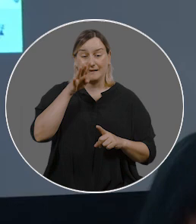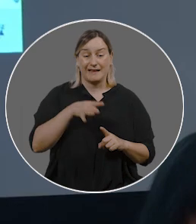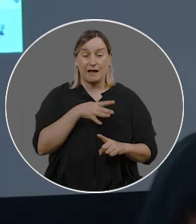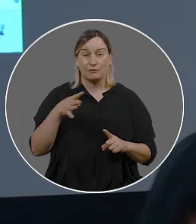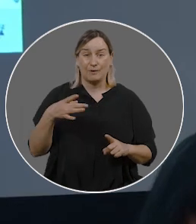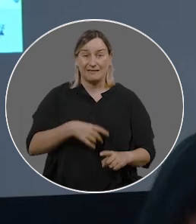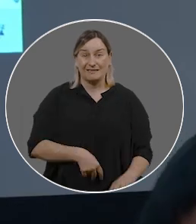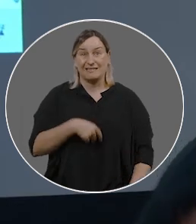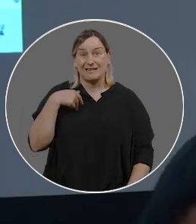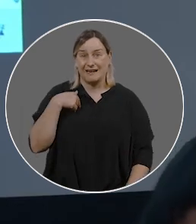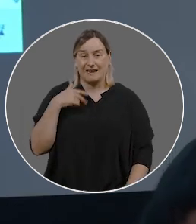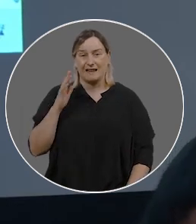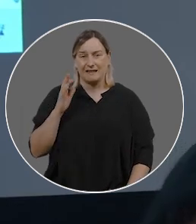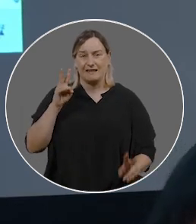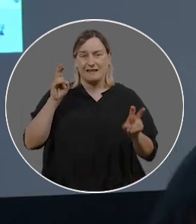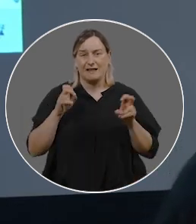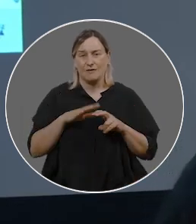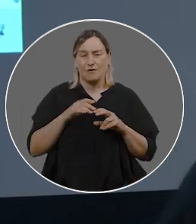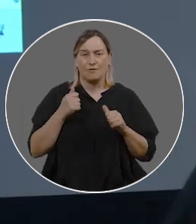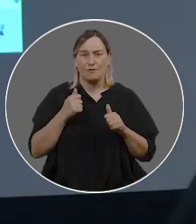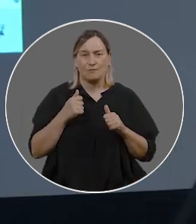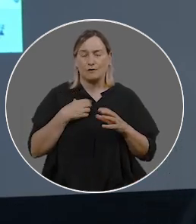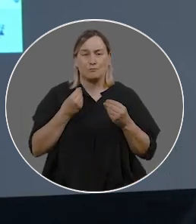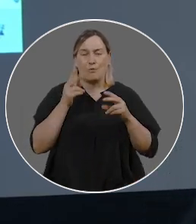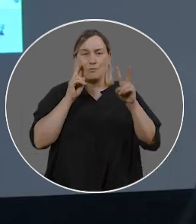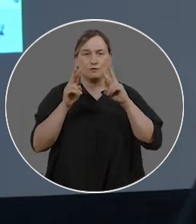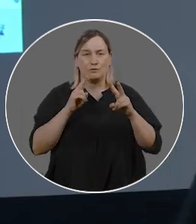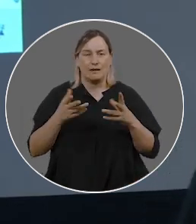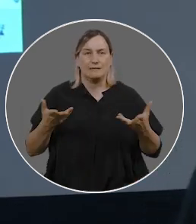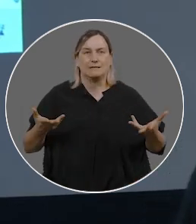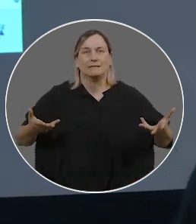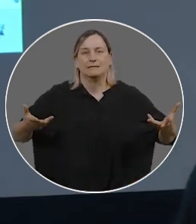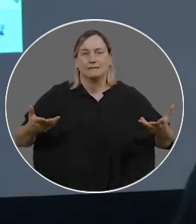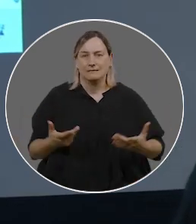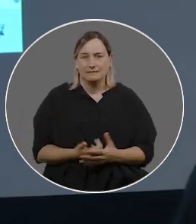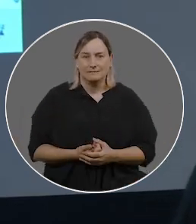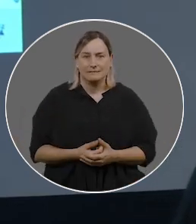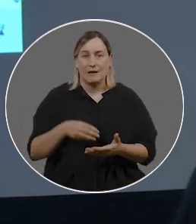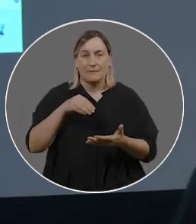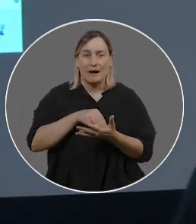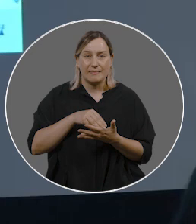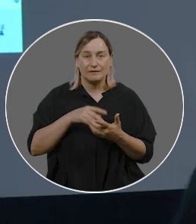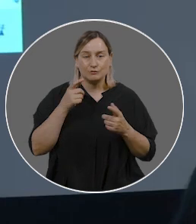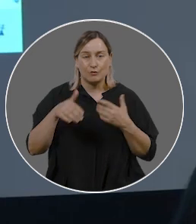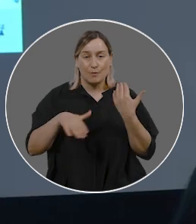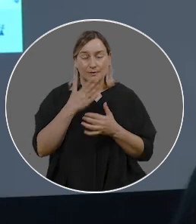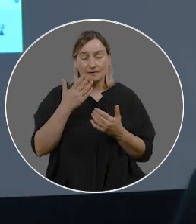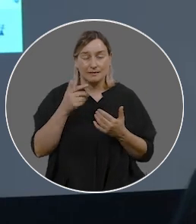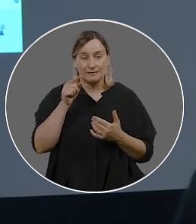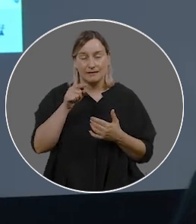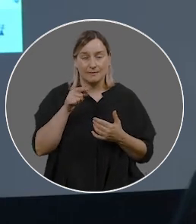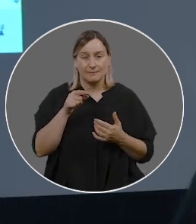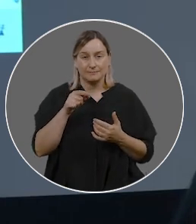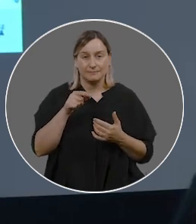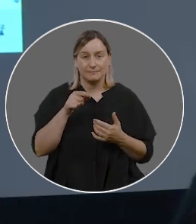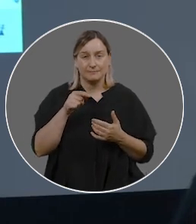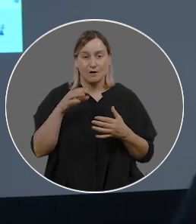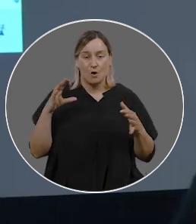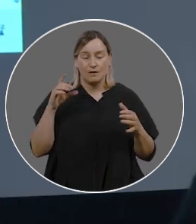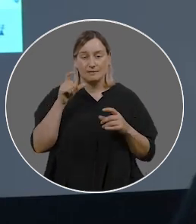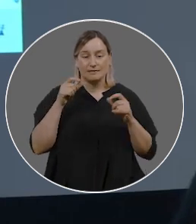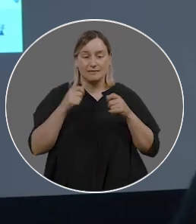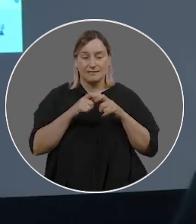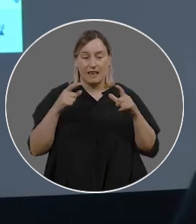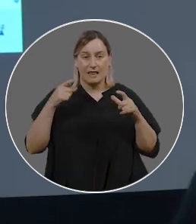general, ja són una cosa com bastant visual. Llavors, clar, a vegades, quan comencen a combinar cel·les d'un cantó o